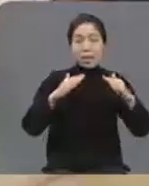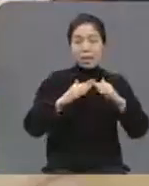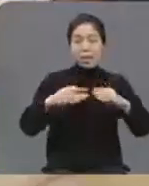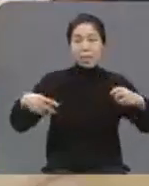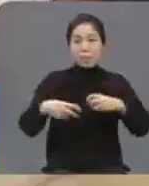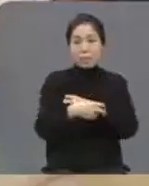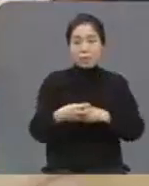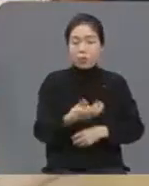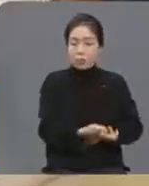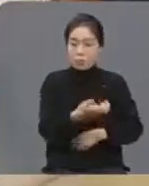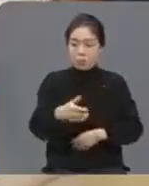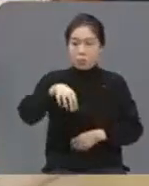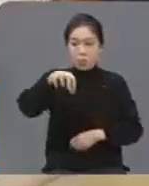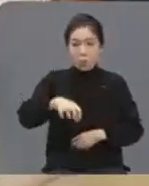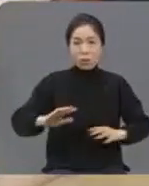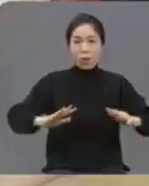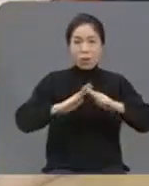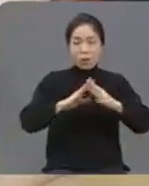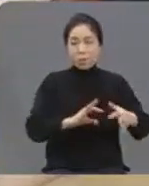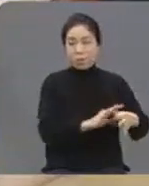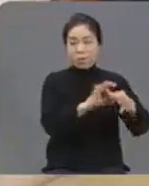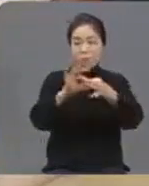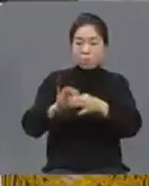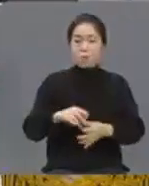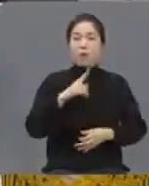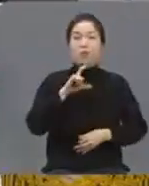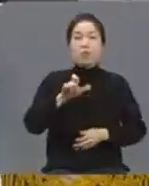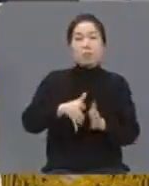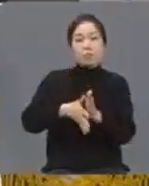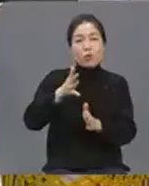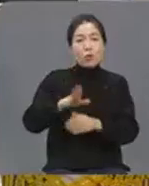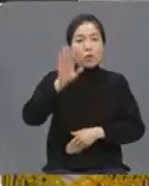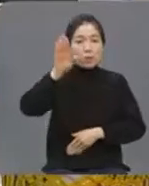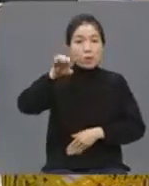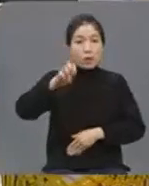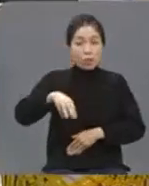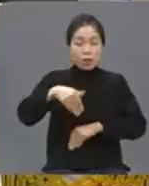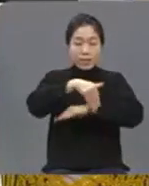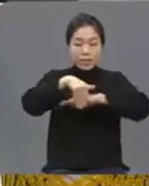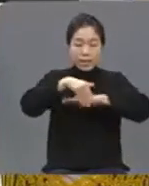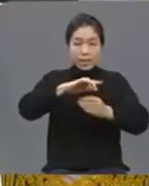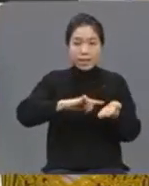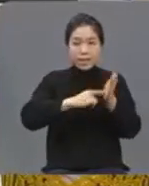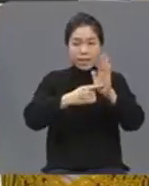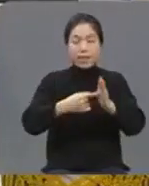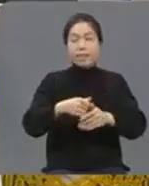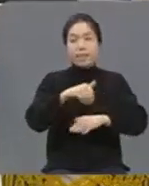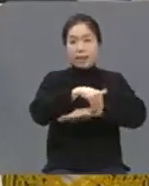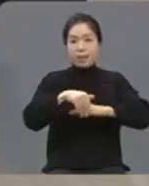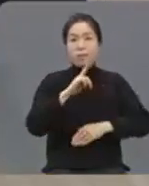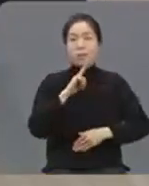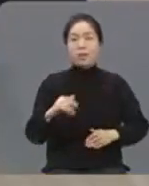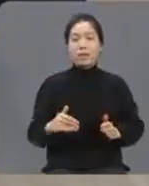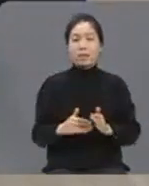교통과 이동 공간과 건물을 연결한 15분 도시를 미래 광주의 청사진으로 제시하겠다고